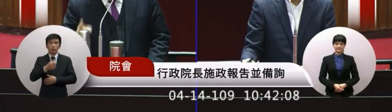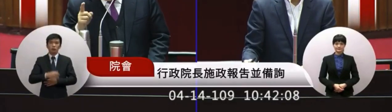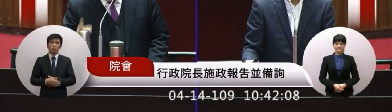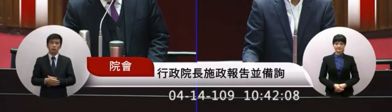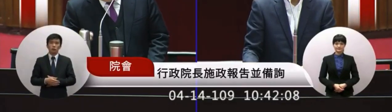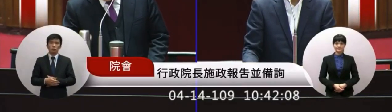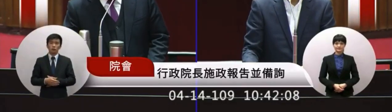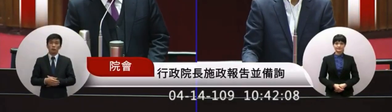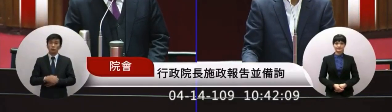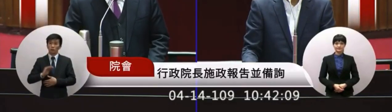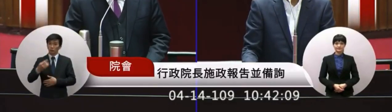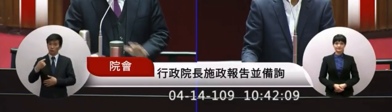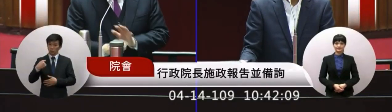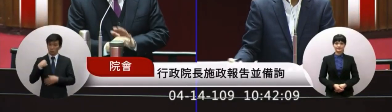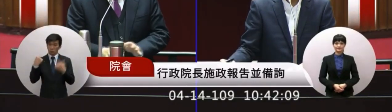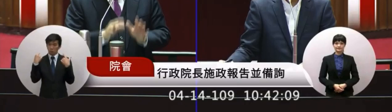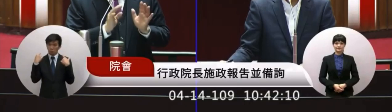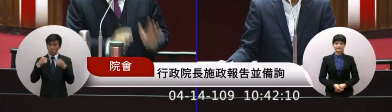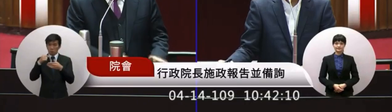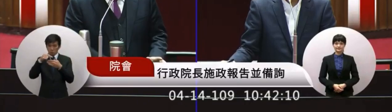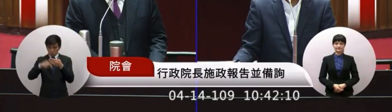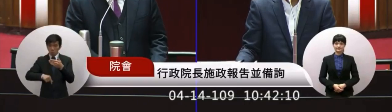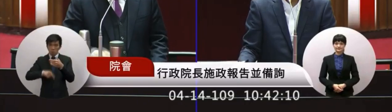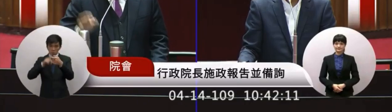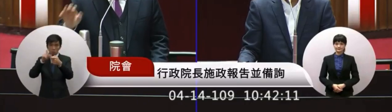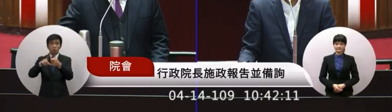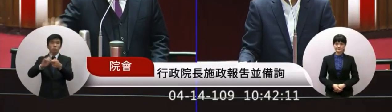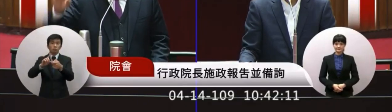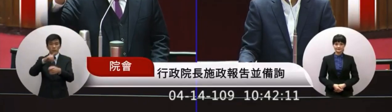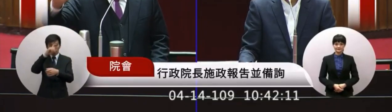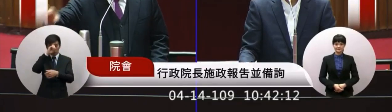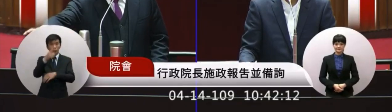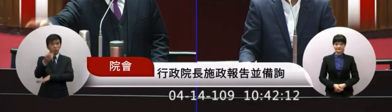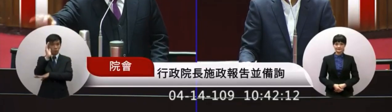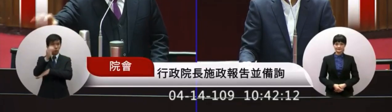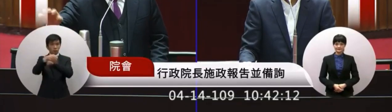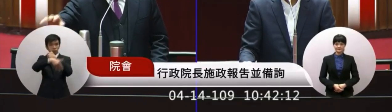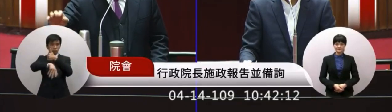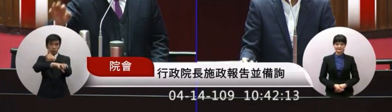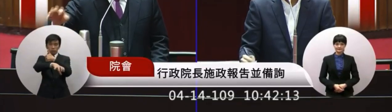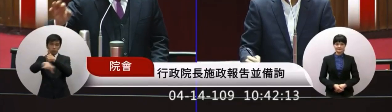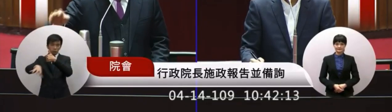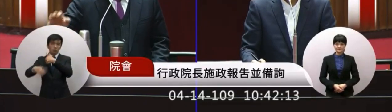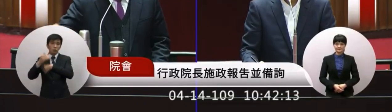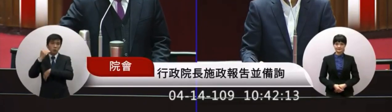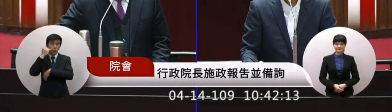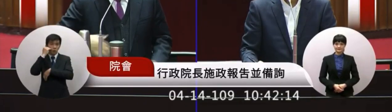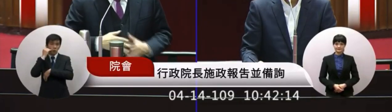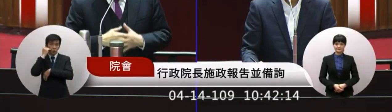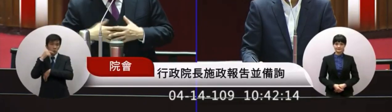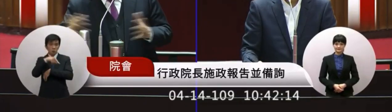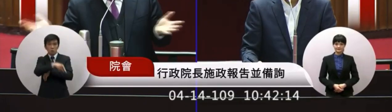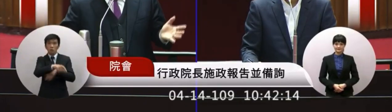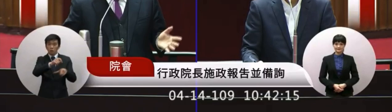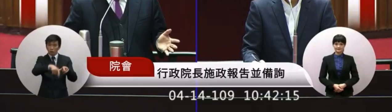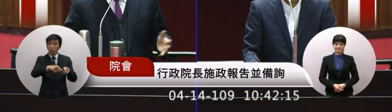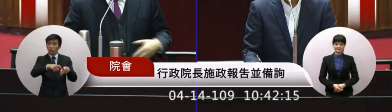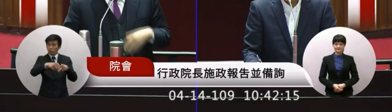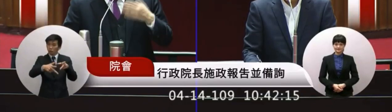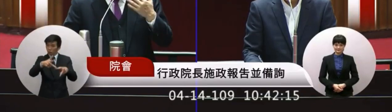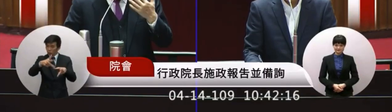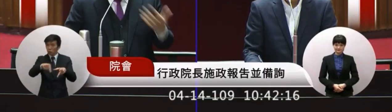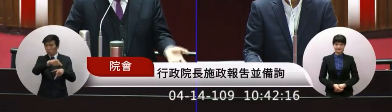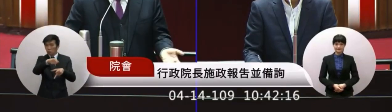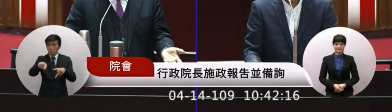我的原则就是希望各部会就受到冲击的产业都要雨露均